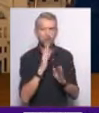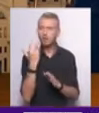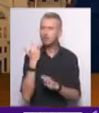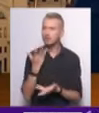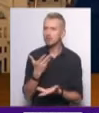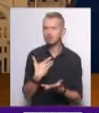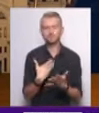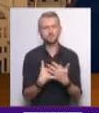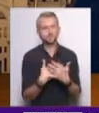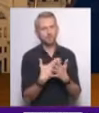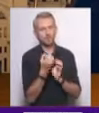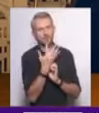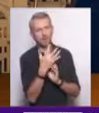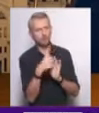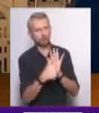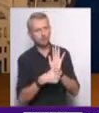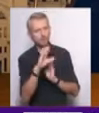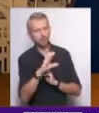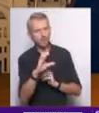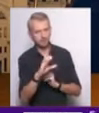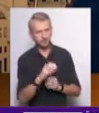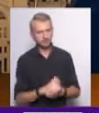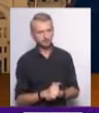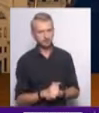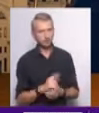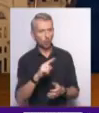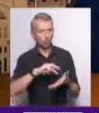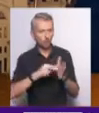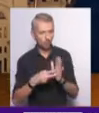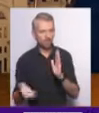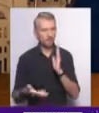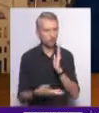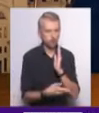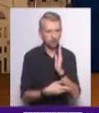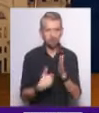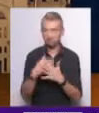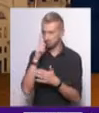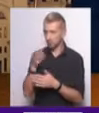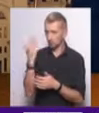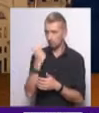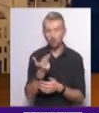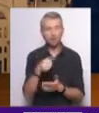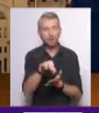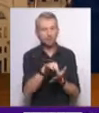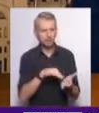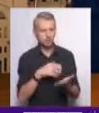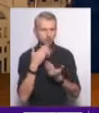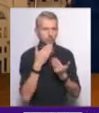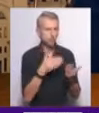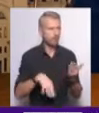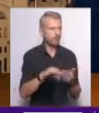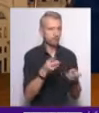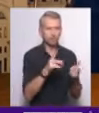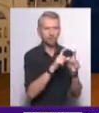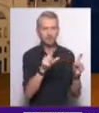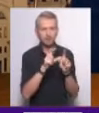близько 15-16 серпня, що планується вирубка. Тобто близько місяця тому. І відразу звернувся в усі необхідні